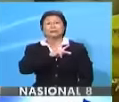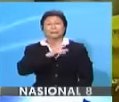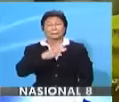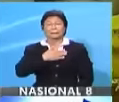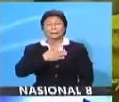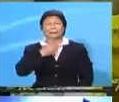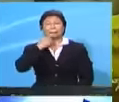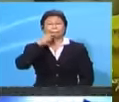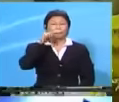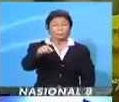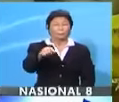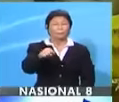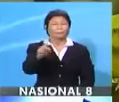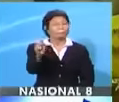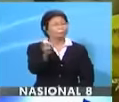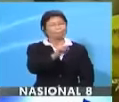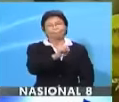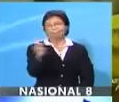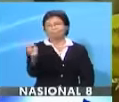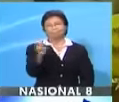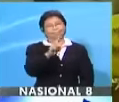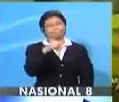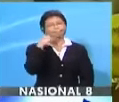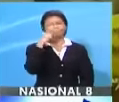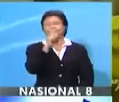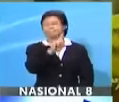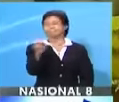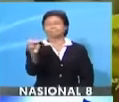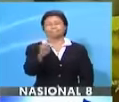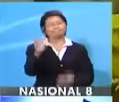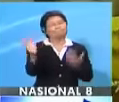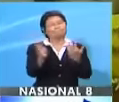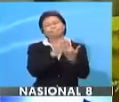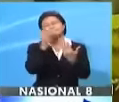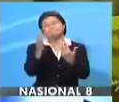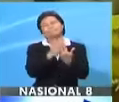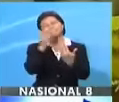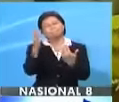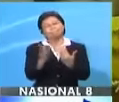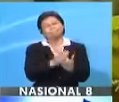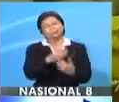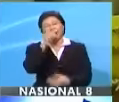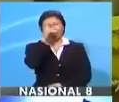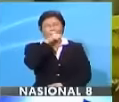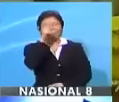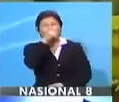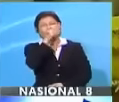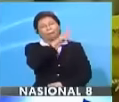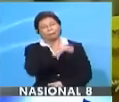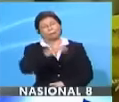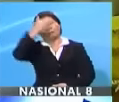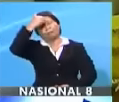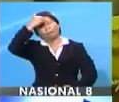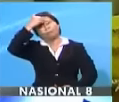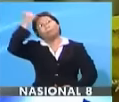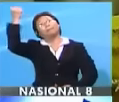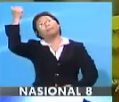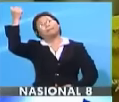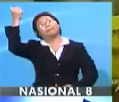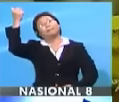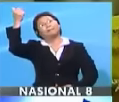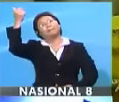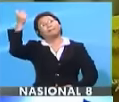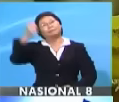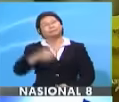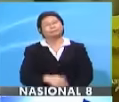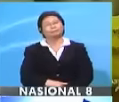janganlah sesiapa pun mudah berasa lalai dan lupa